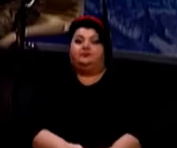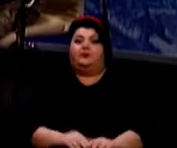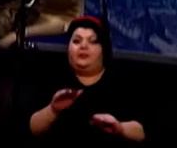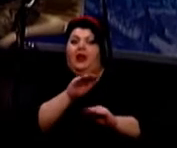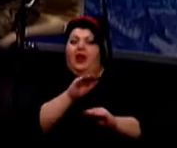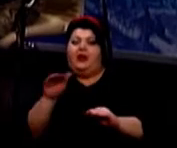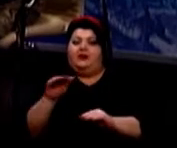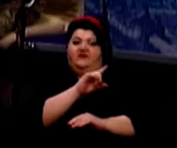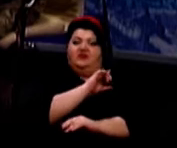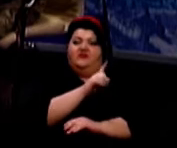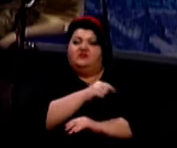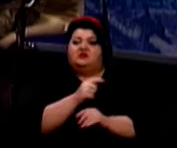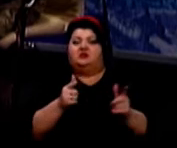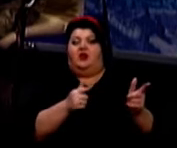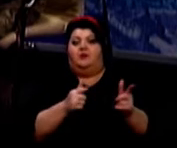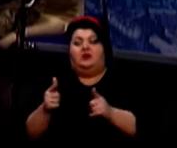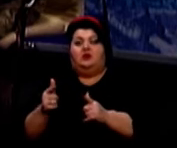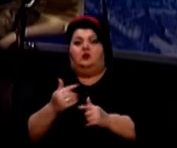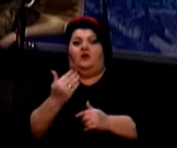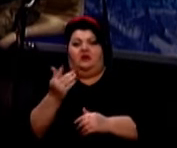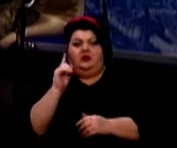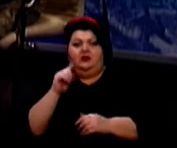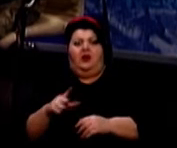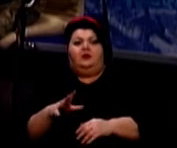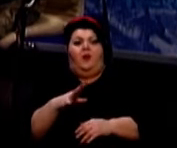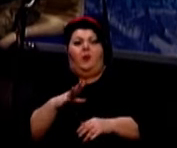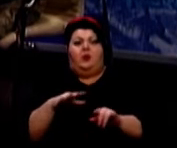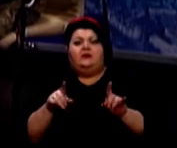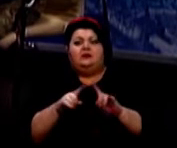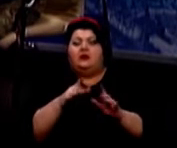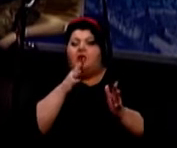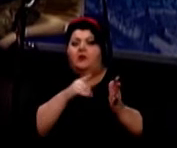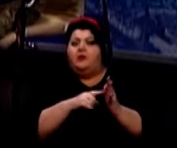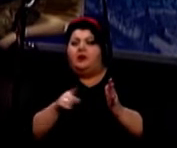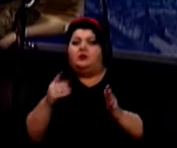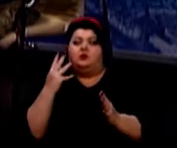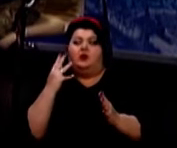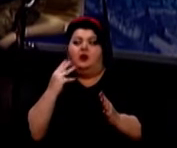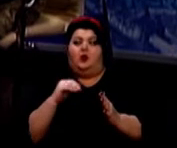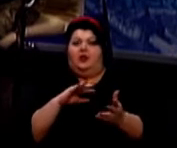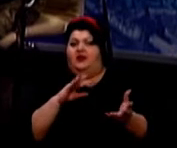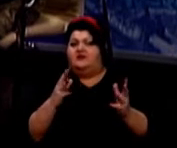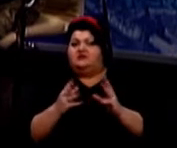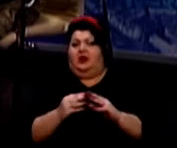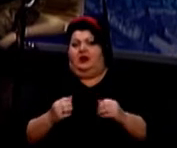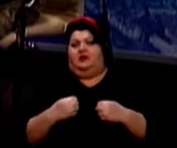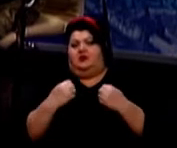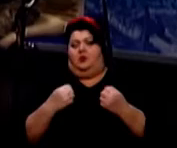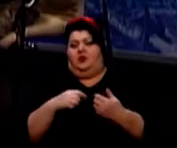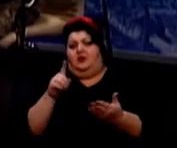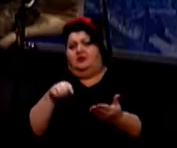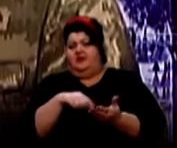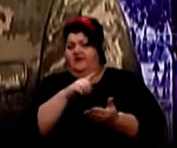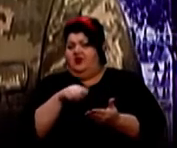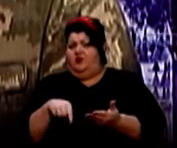Рівень фізичної підготовки. Ви знаєте, були такі періоди, коли взагалі фізичної підготовки намагалися нівелювати,